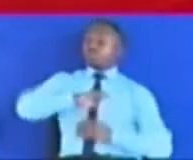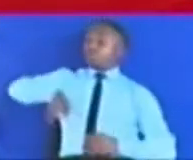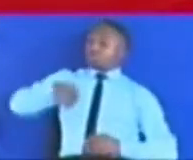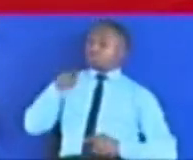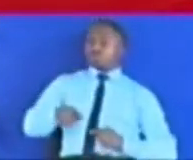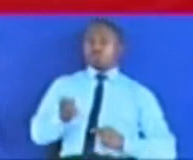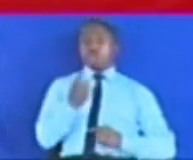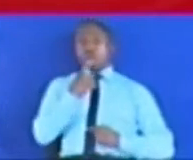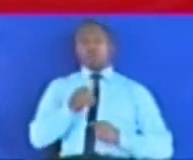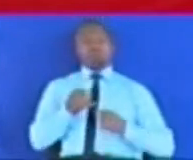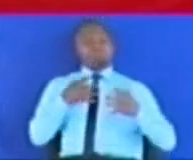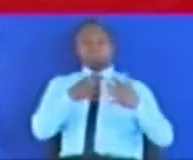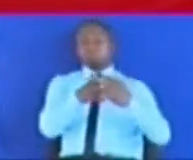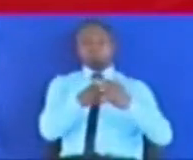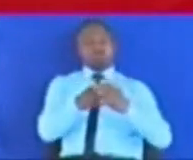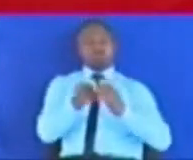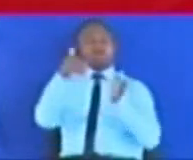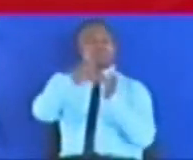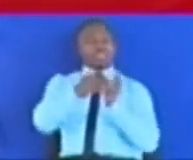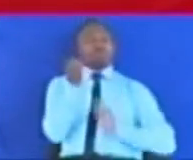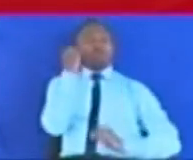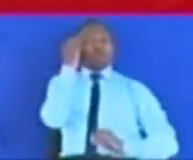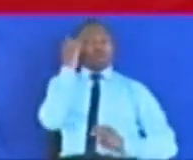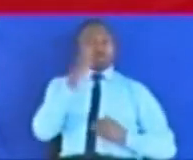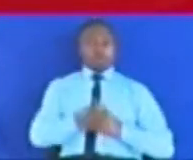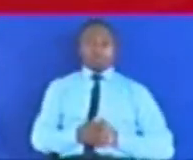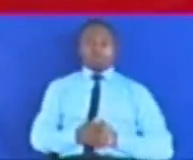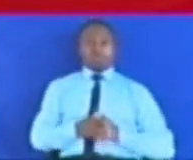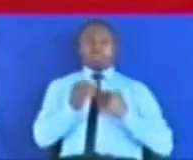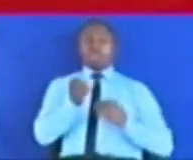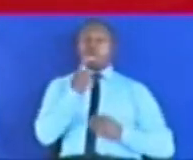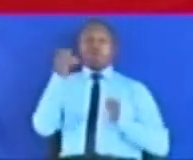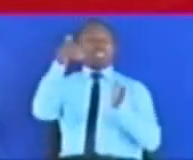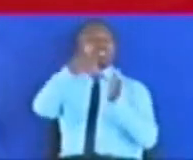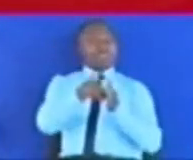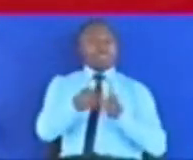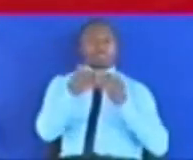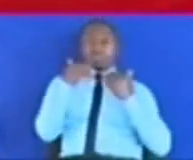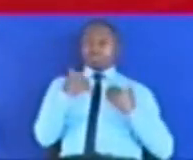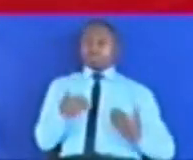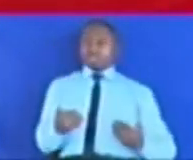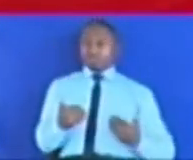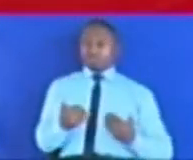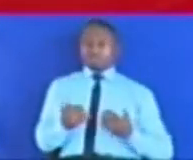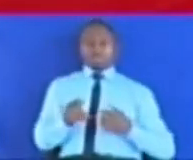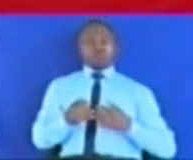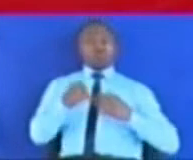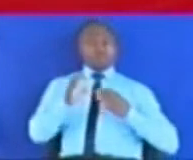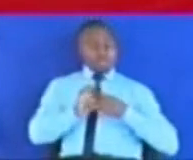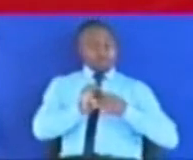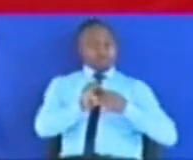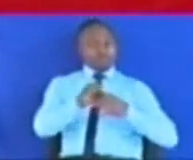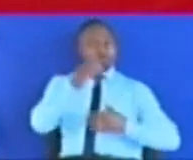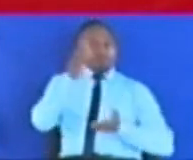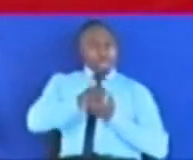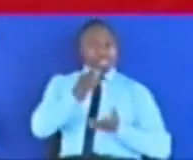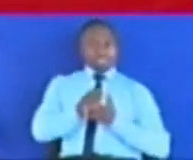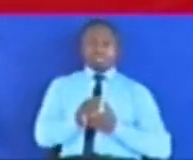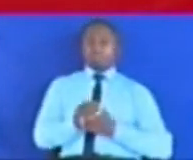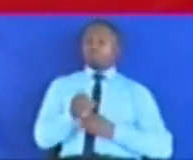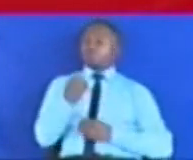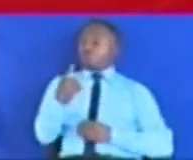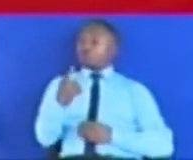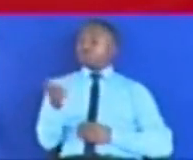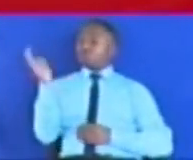dawa haziwafikii wagonjwa. Hasa kama dawa haziwafikii wagonjwa, bunge hili lijishirikishe kikamilifu kuhakikisha kwamba kwanza